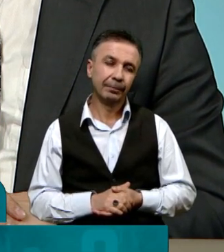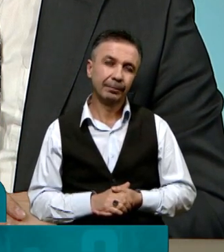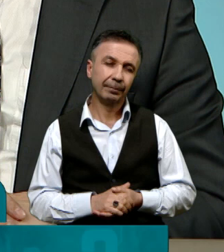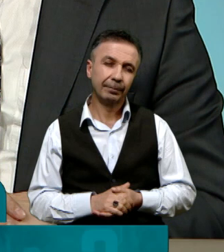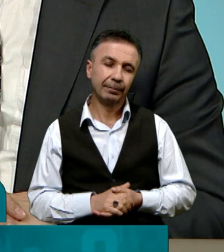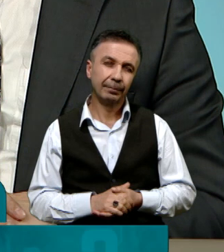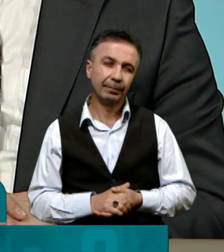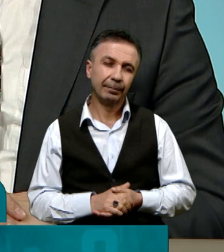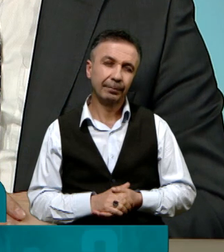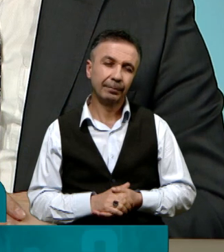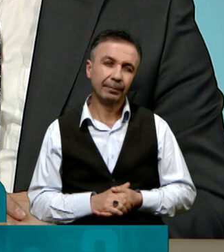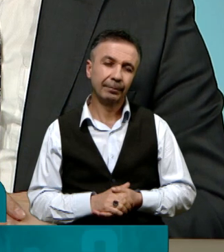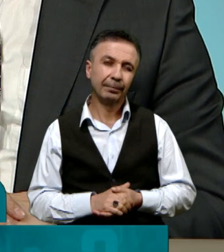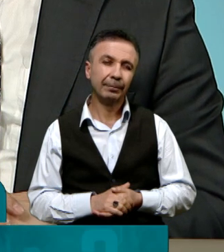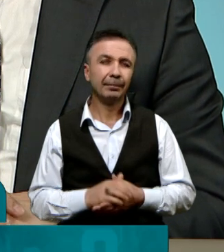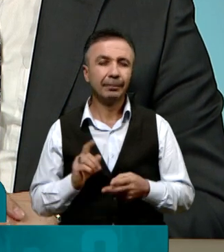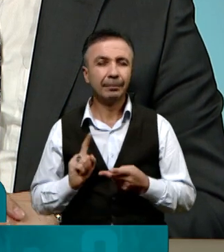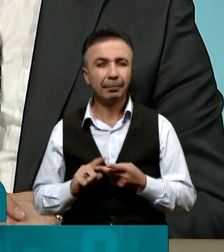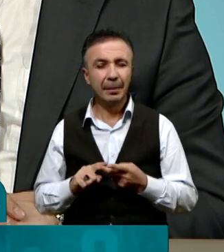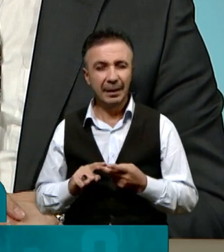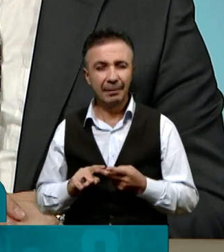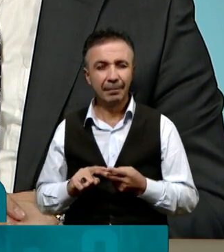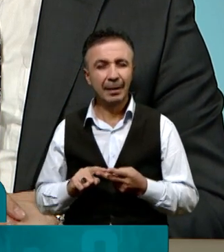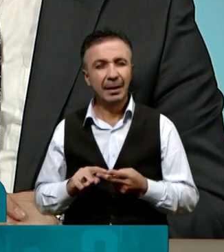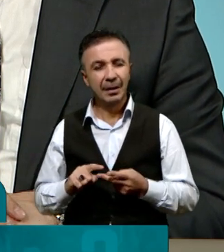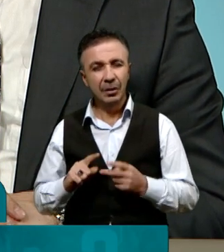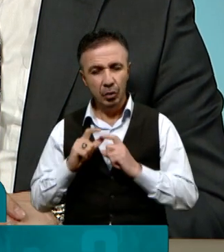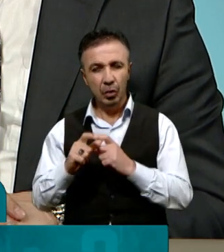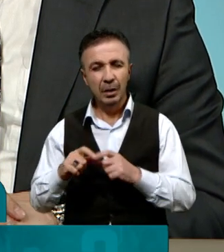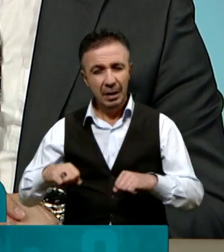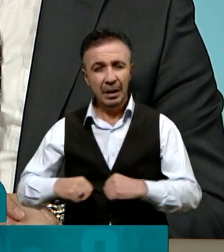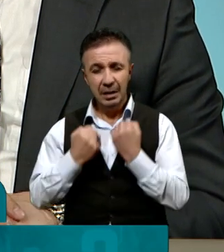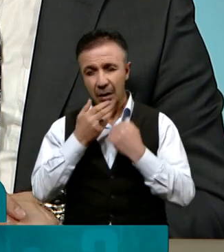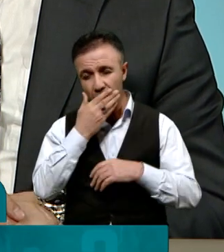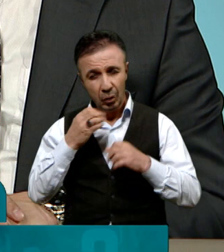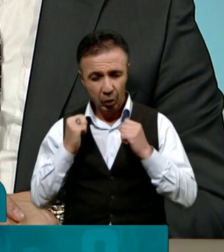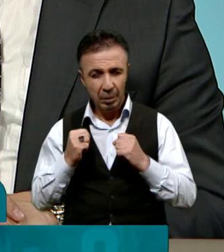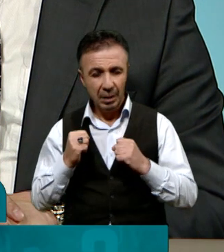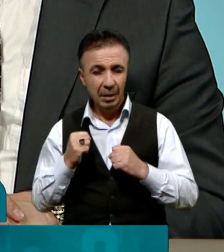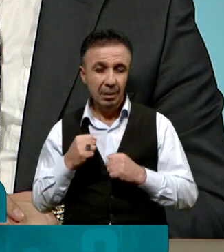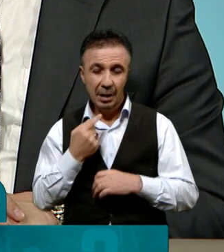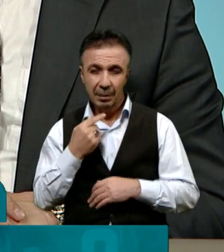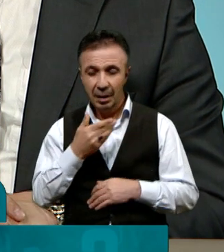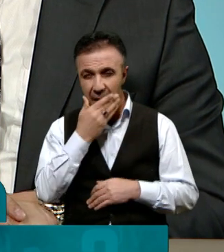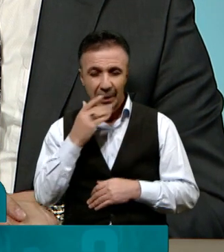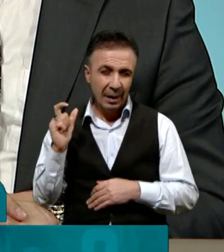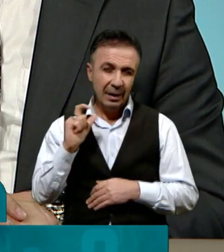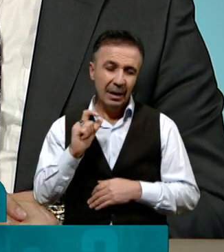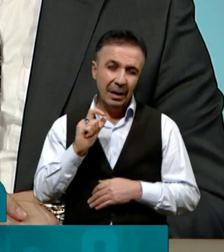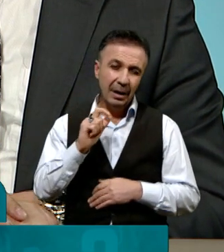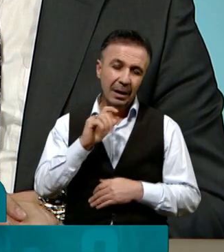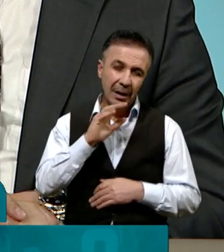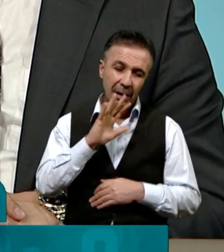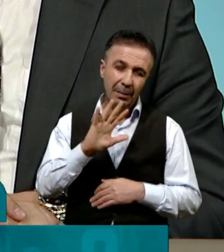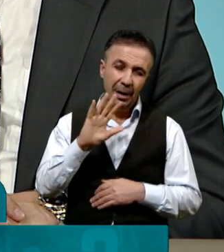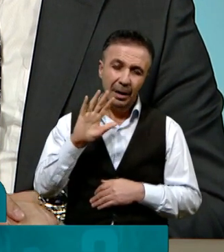bakalım hocam ne diyecek? Bir de kaza oruçları, mesela o kaza oruçları oluyor. Diyelim ki Ramazan'da 5-6 tane